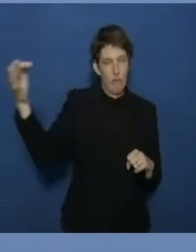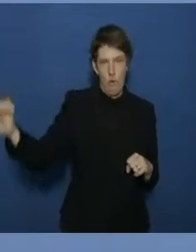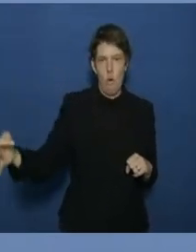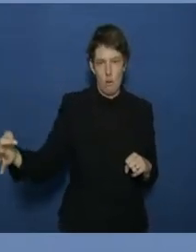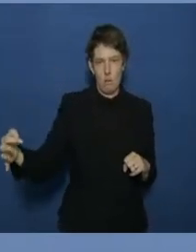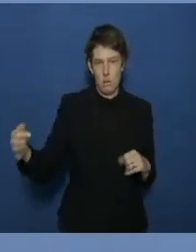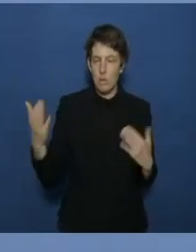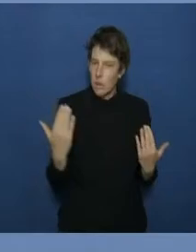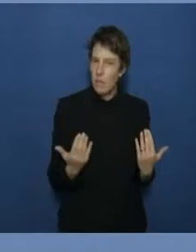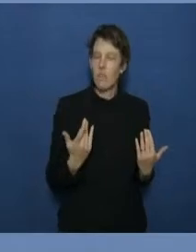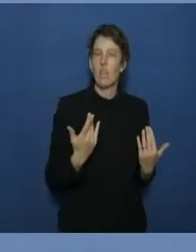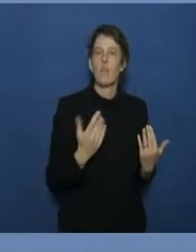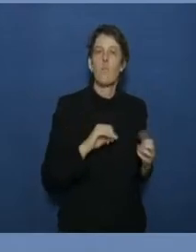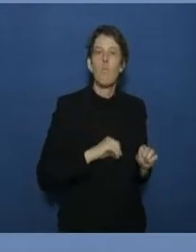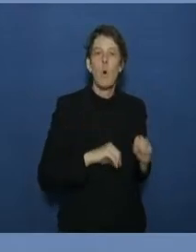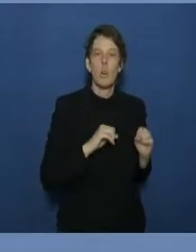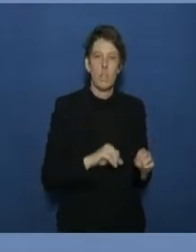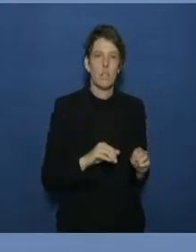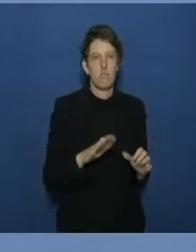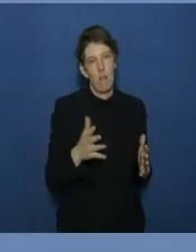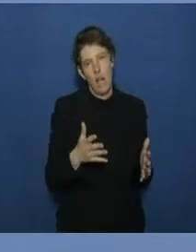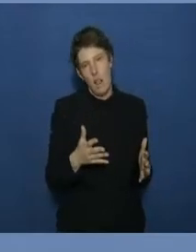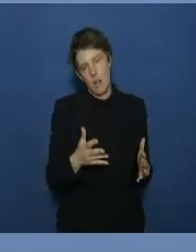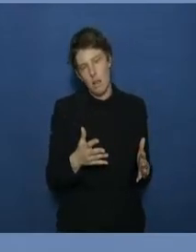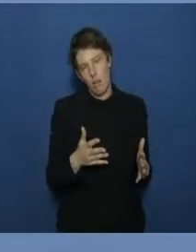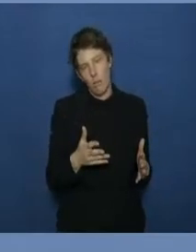zu ermöglichen, die relativ